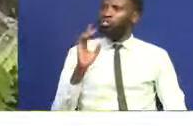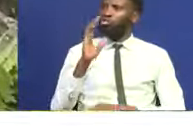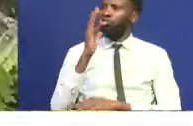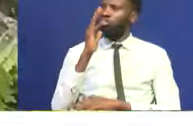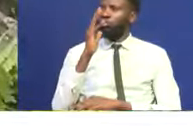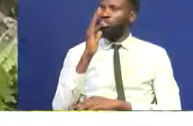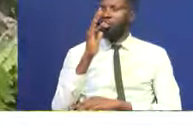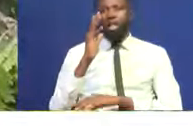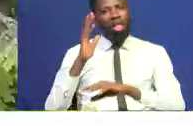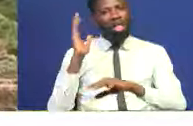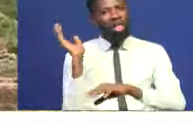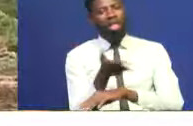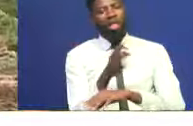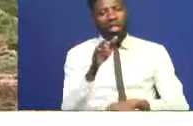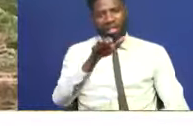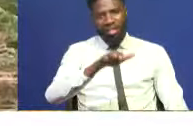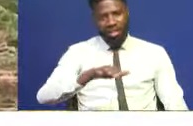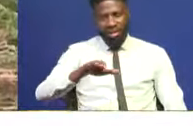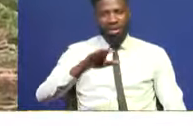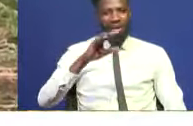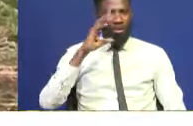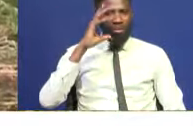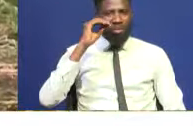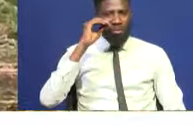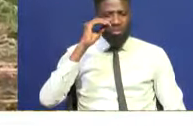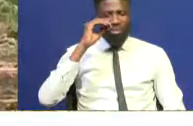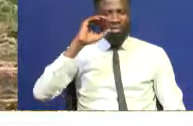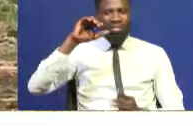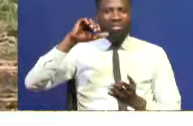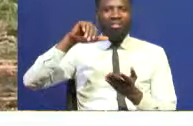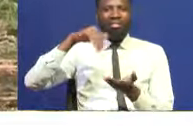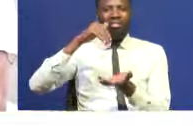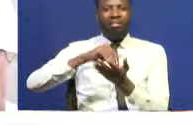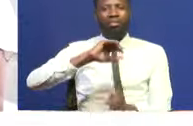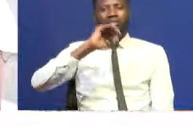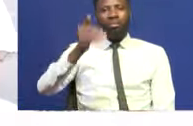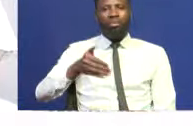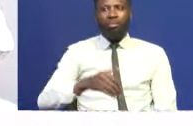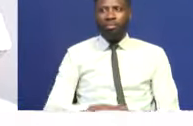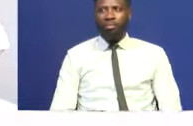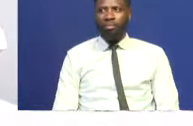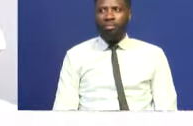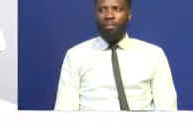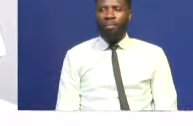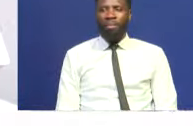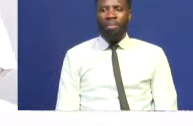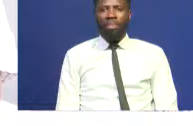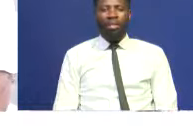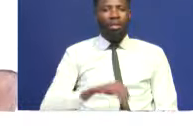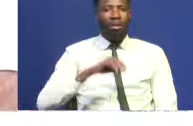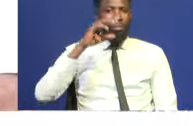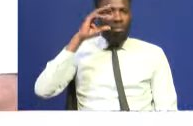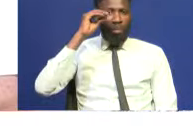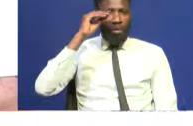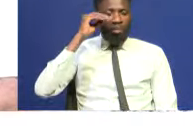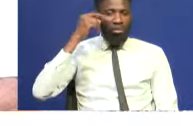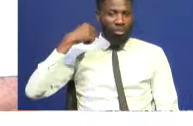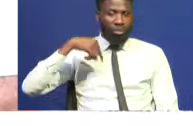Gardens, located within Mombasa's central business district. Mombasa hatuna